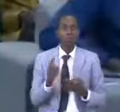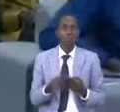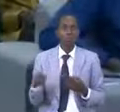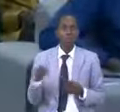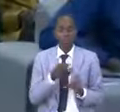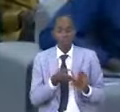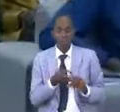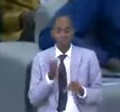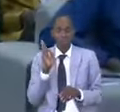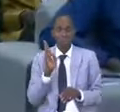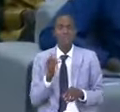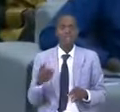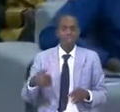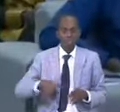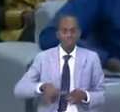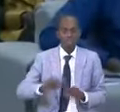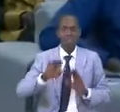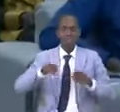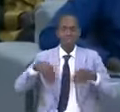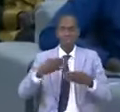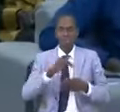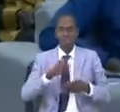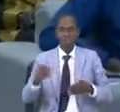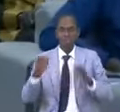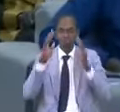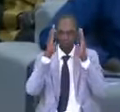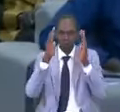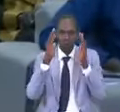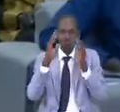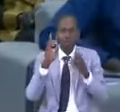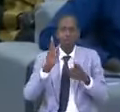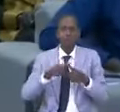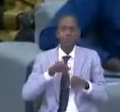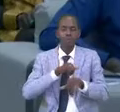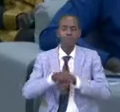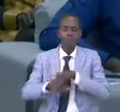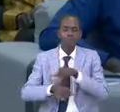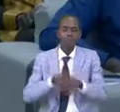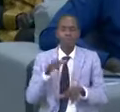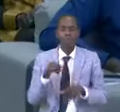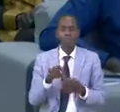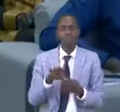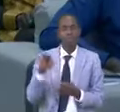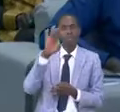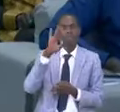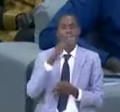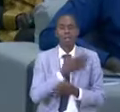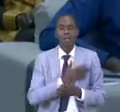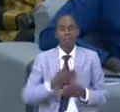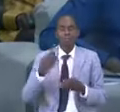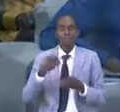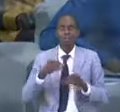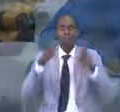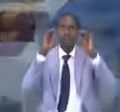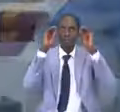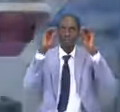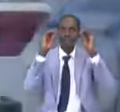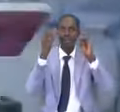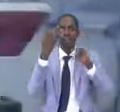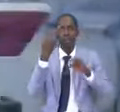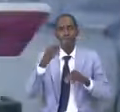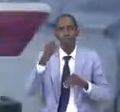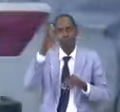insultes séducteurs et à des doctrines de démons ministre de Dieu